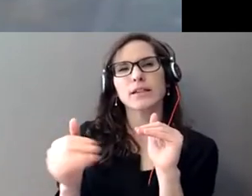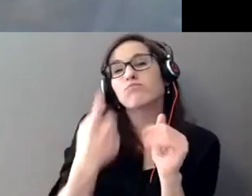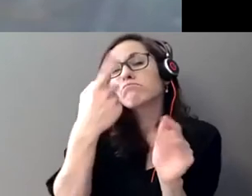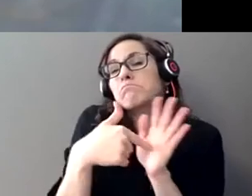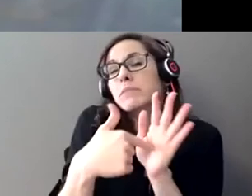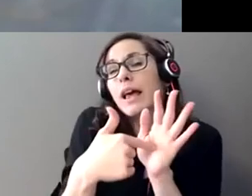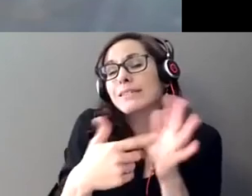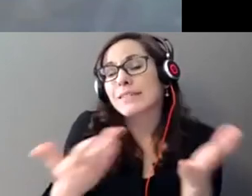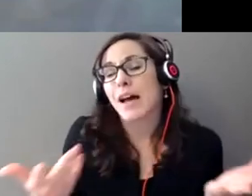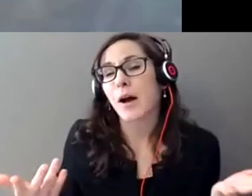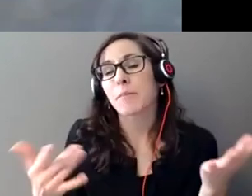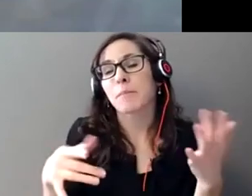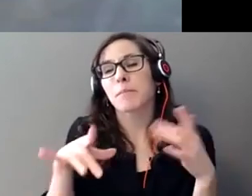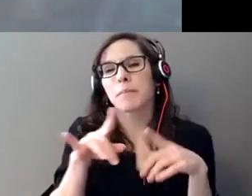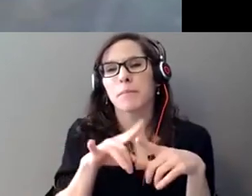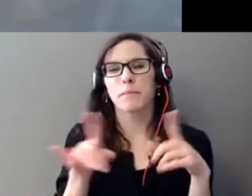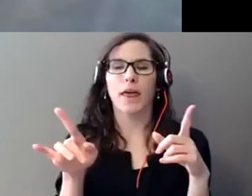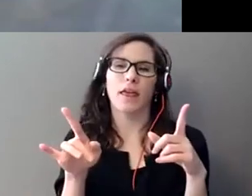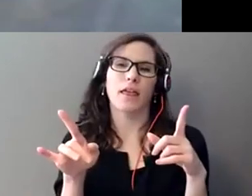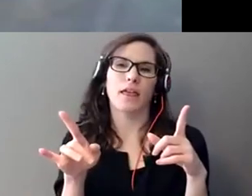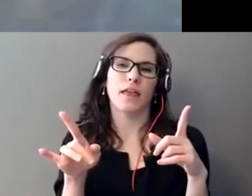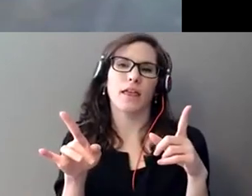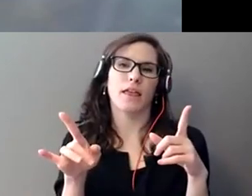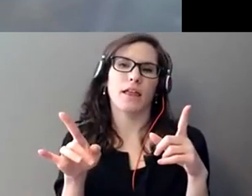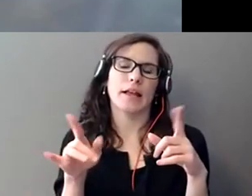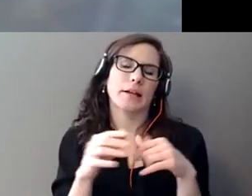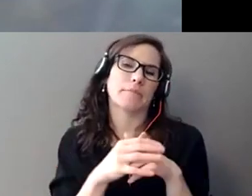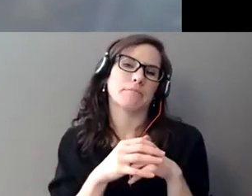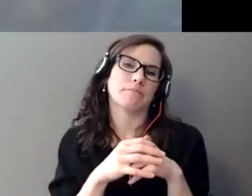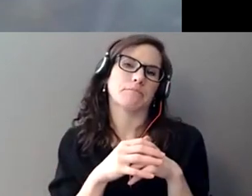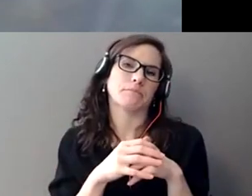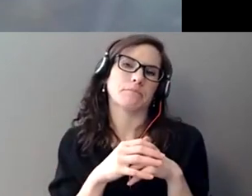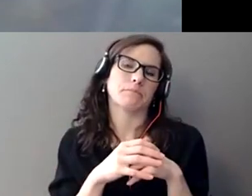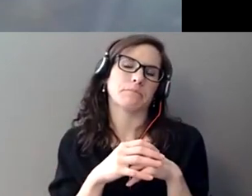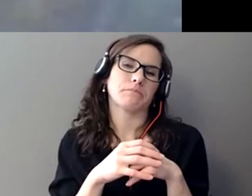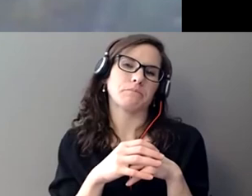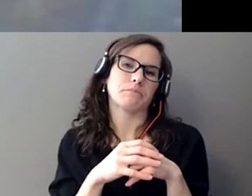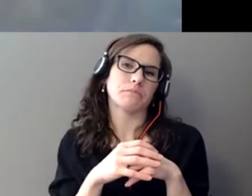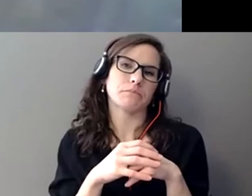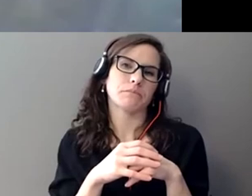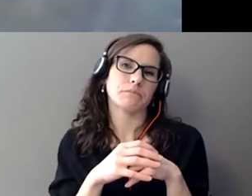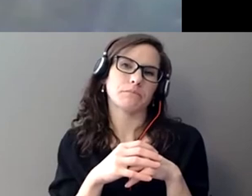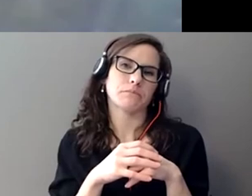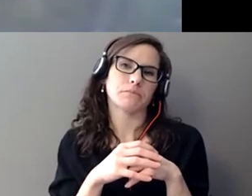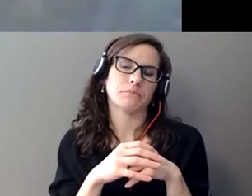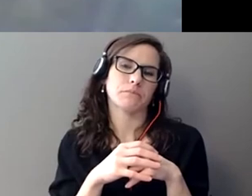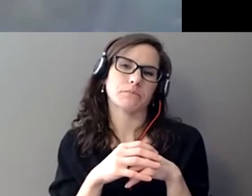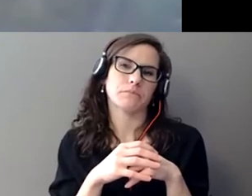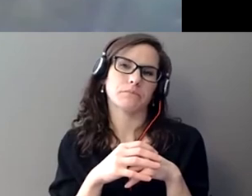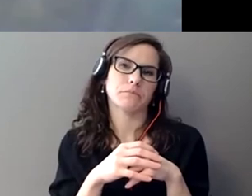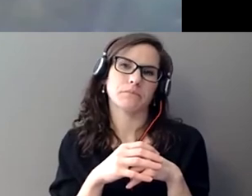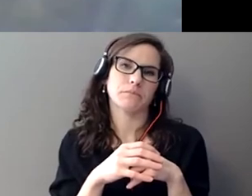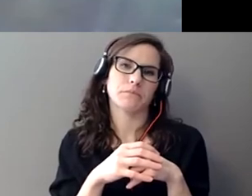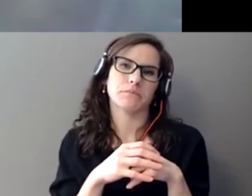mal d'encre et ce n pas dans le même comment dire ce n pas dans la lignée de ce